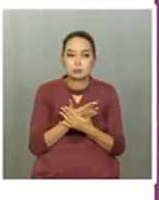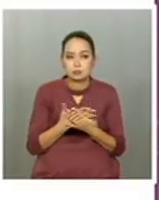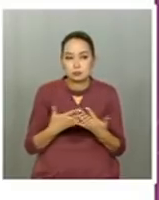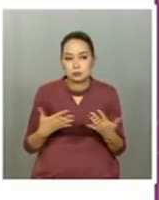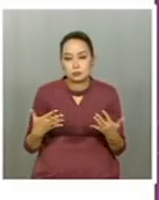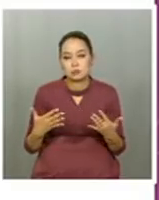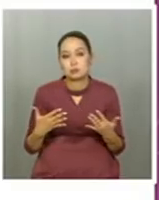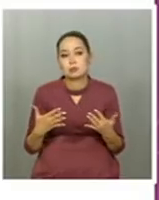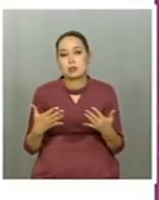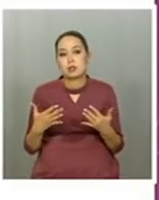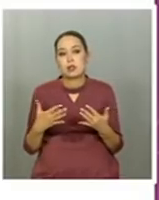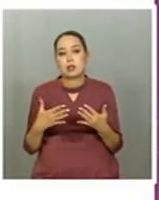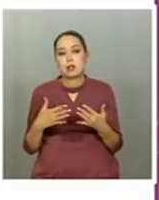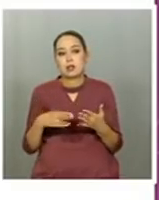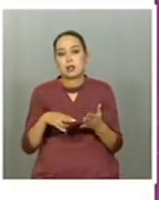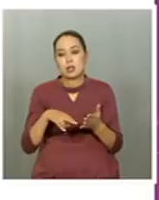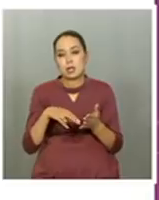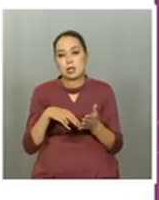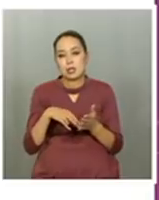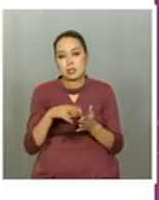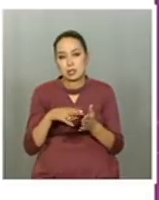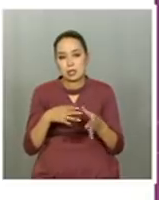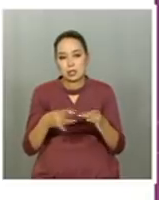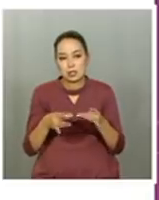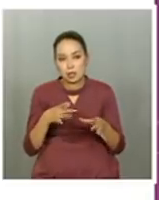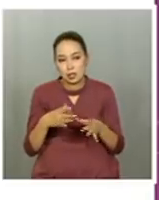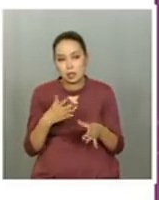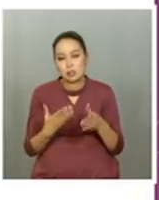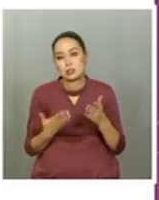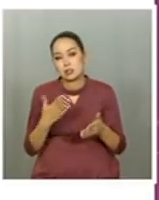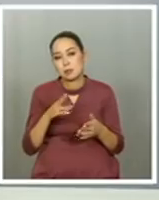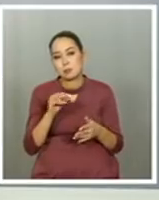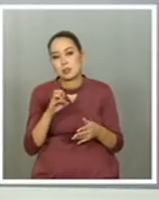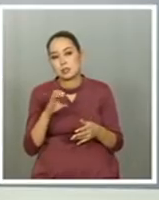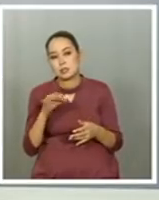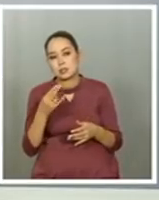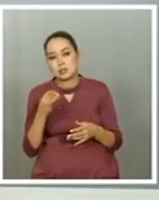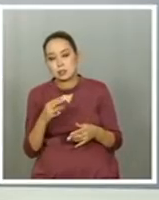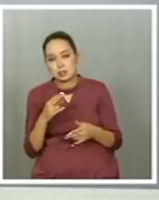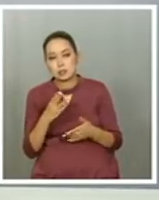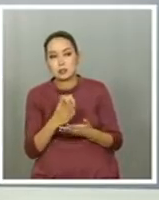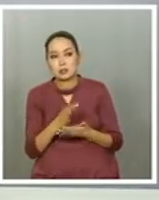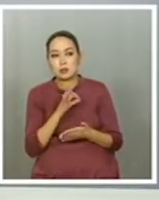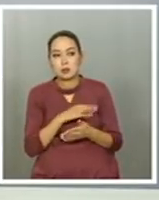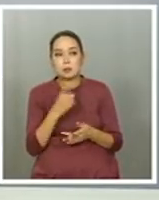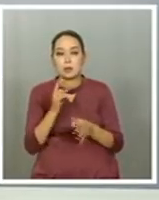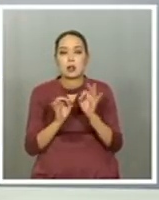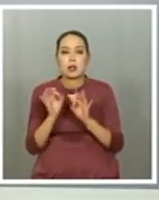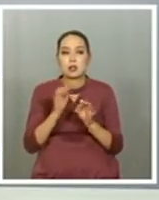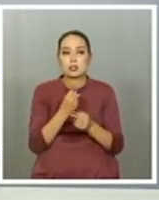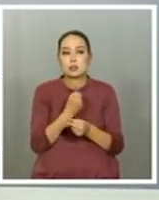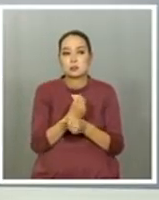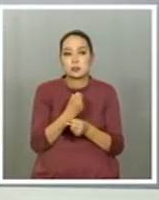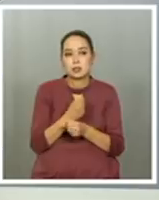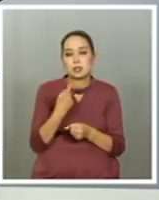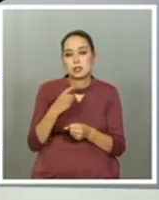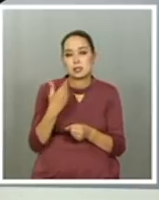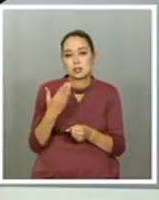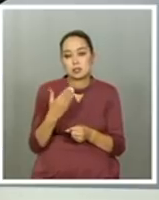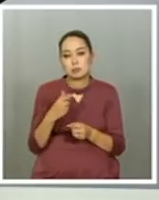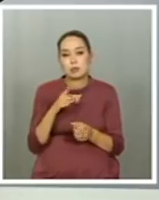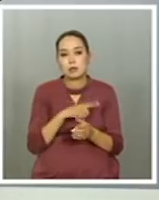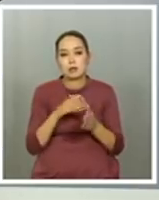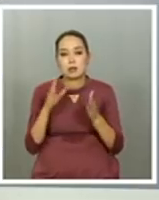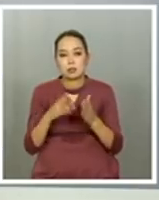желім ретінде және пестицидтер ретінде қолданылады. Бір атымды спирттердің химиялық қасиеттеріне тоқталып